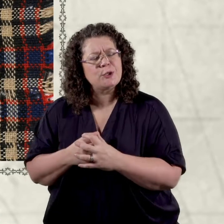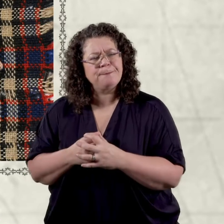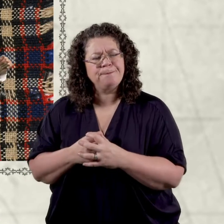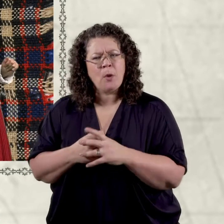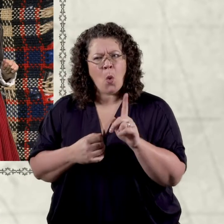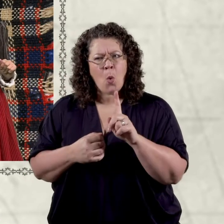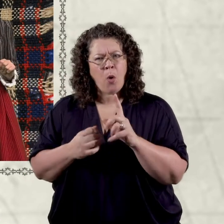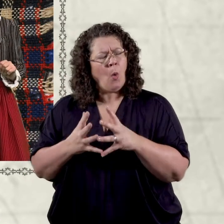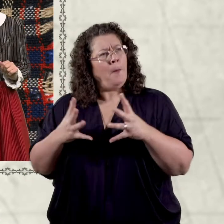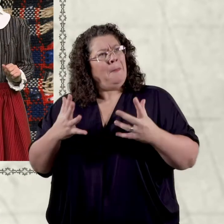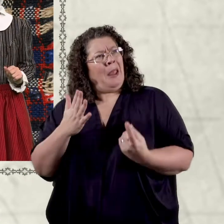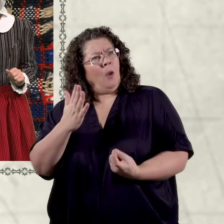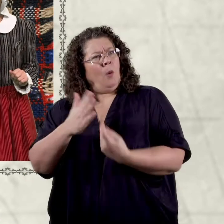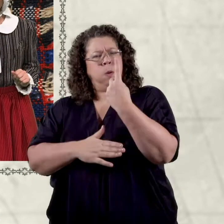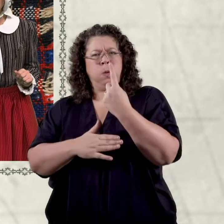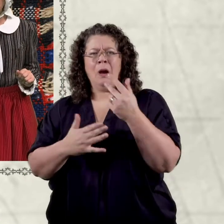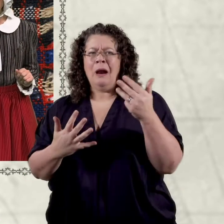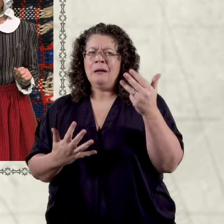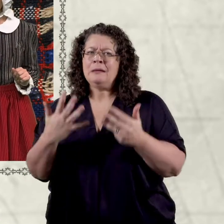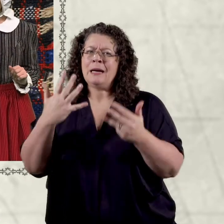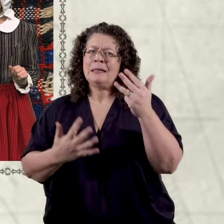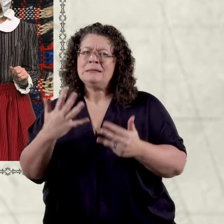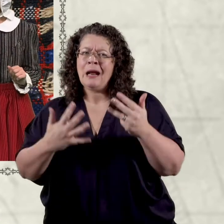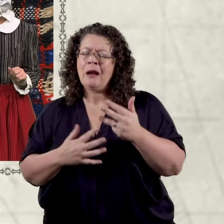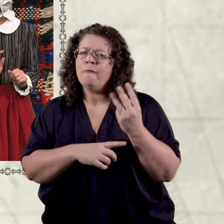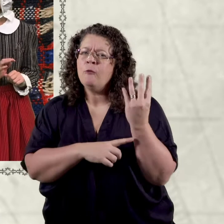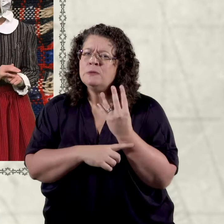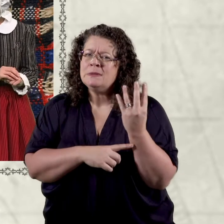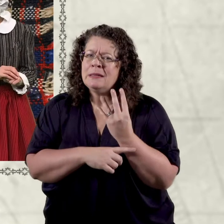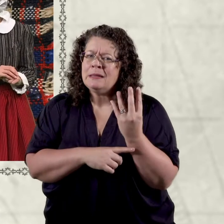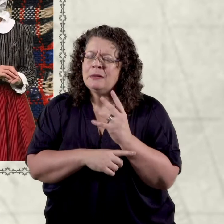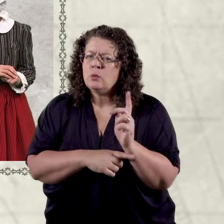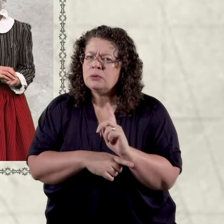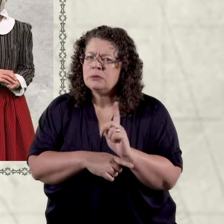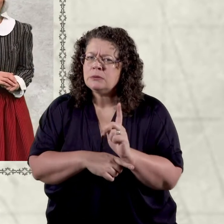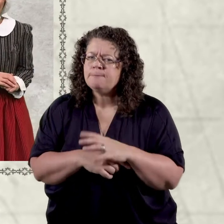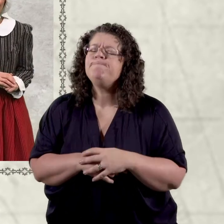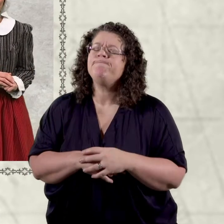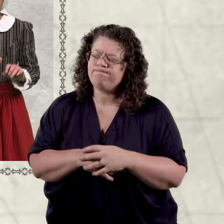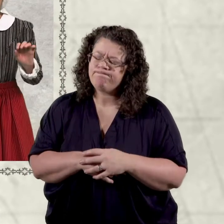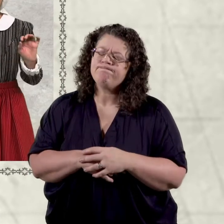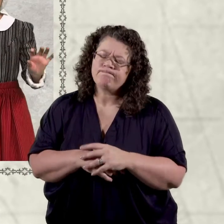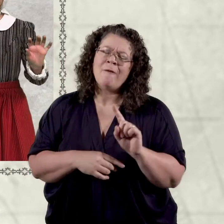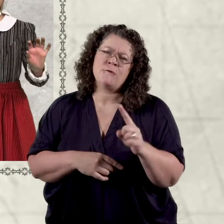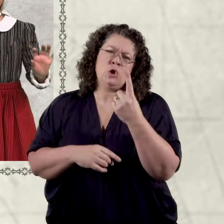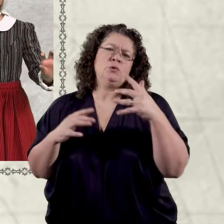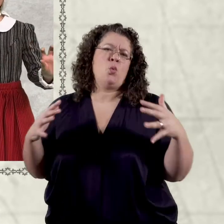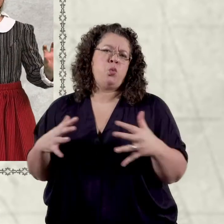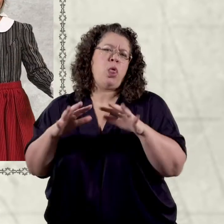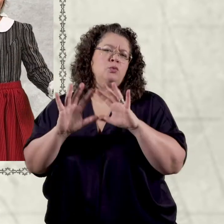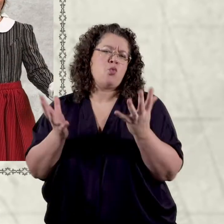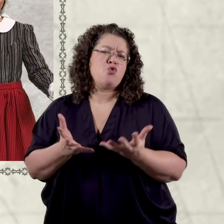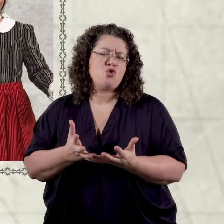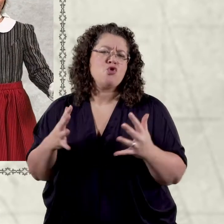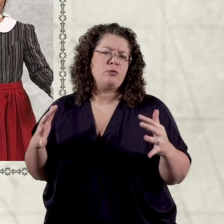Ydych chi'n gwybod beth oedd y digwyddiad mawr yn 1914? Ie, y rhyfel